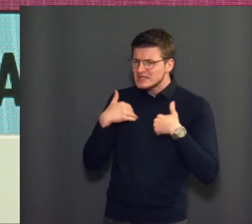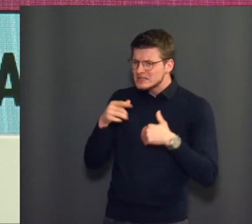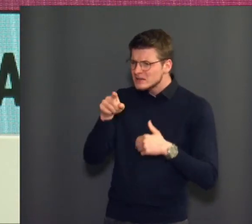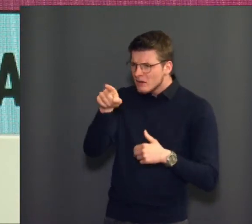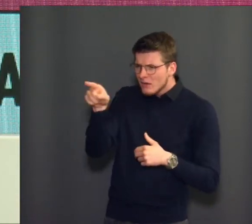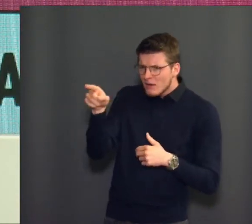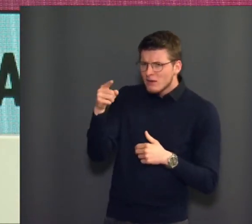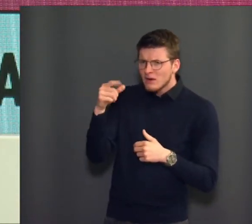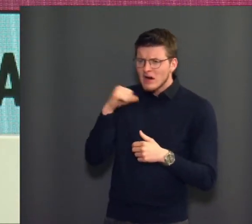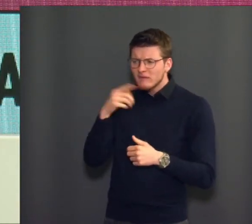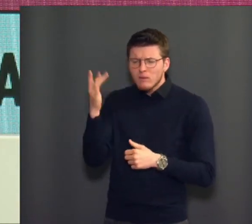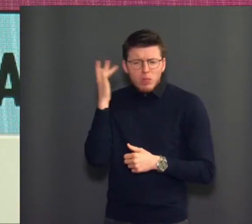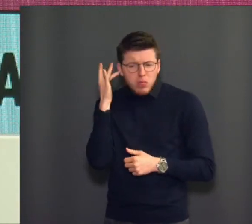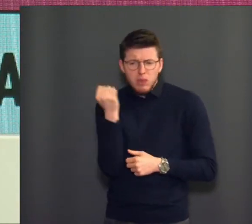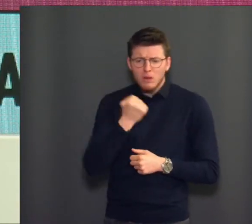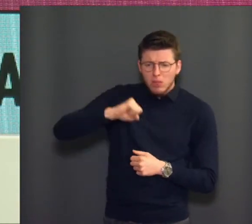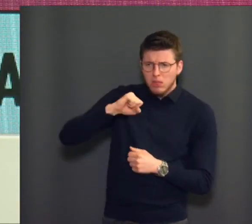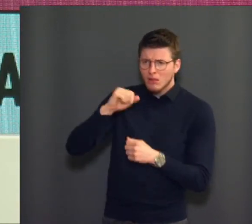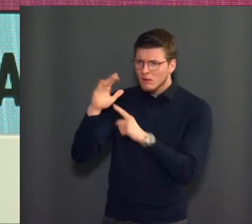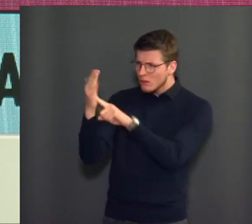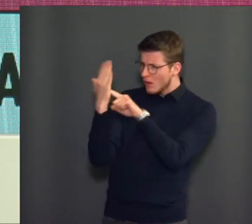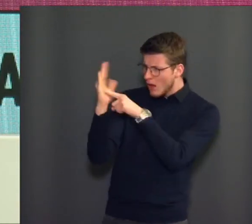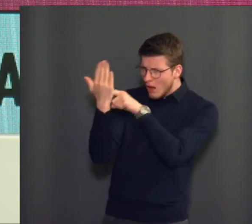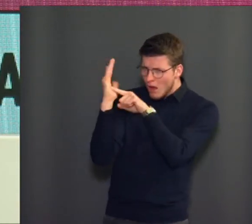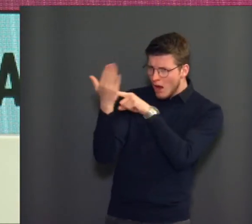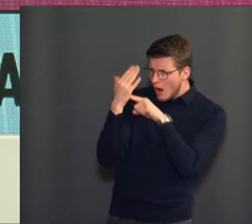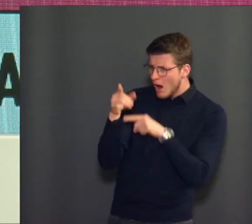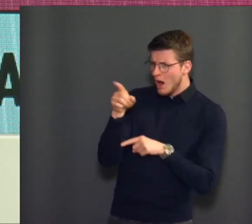Een meerderheid van mensen doet dit wel nog.